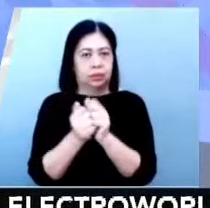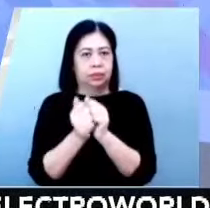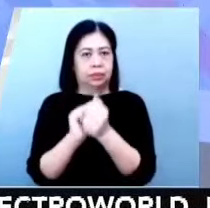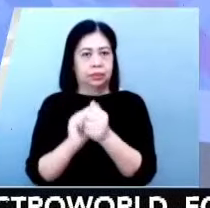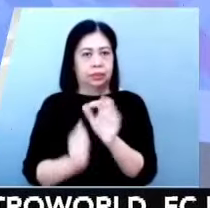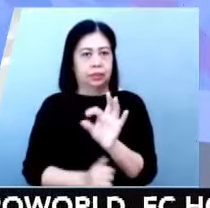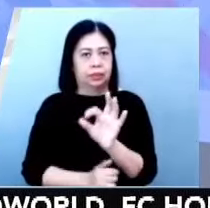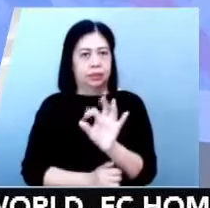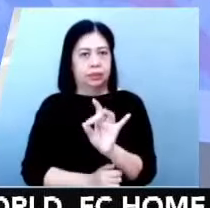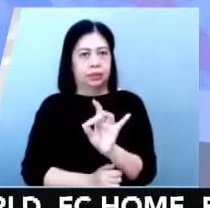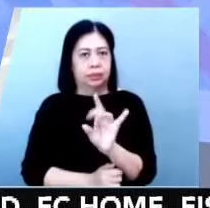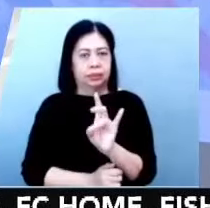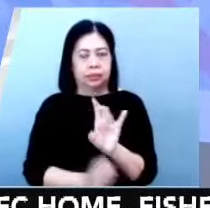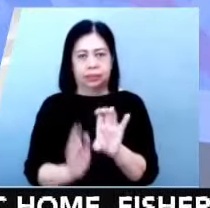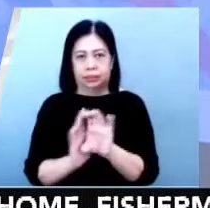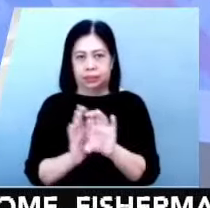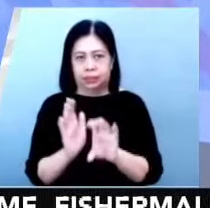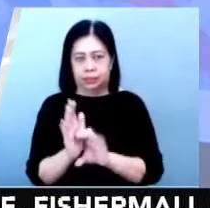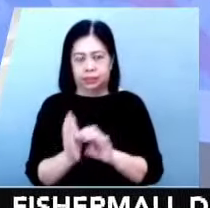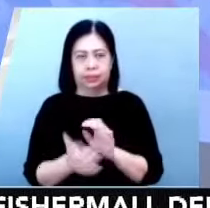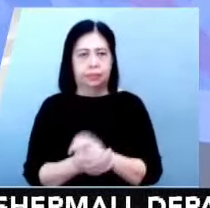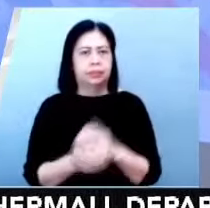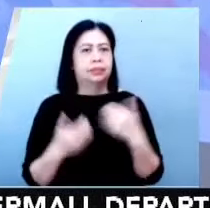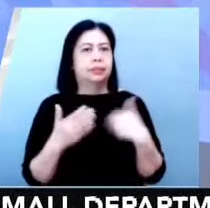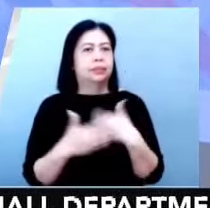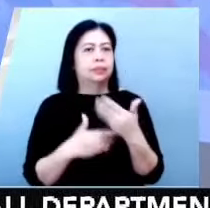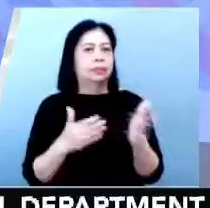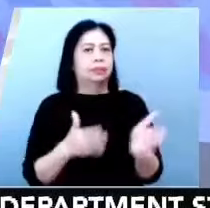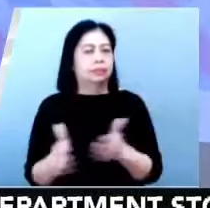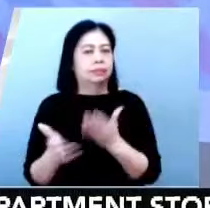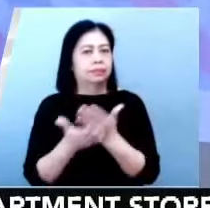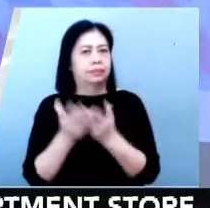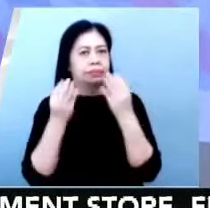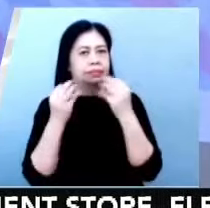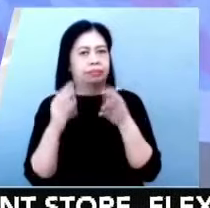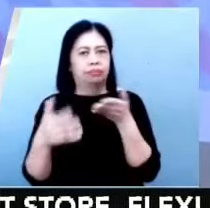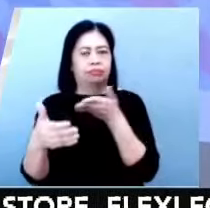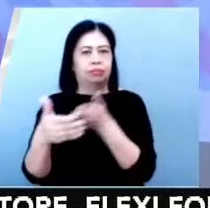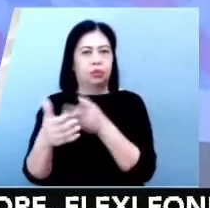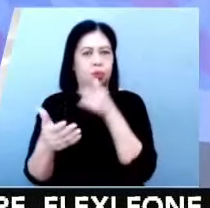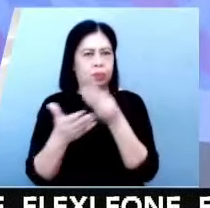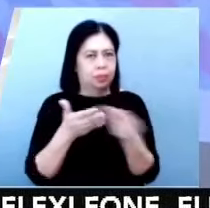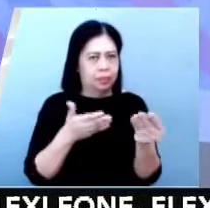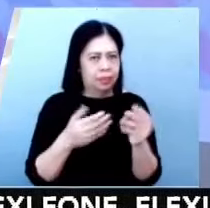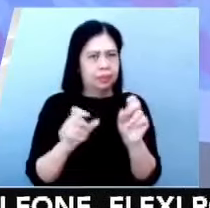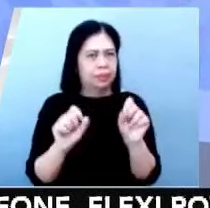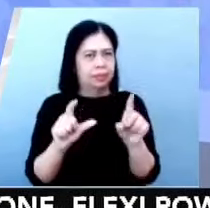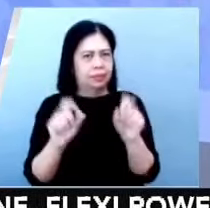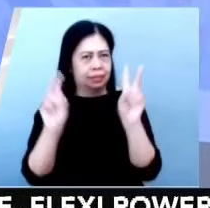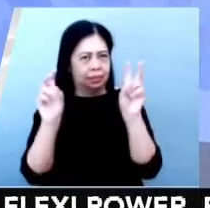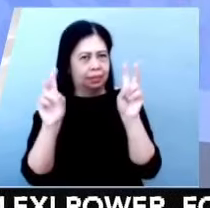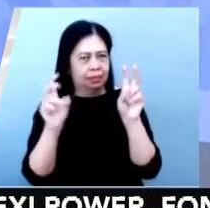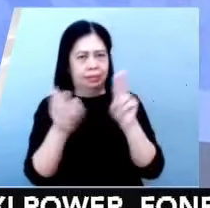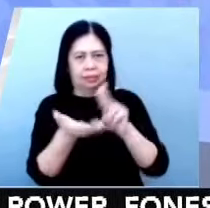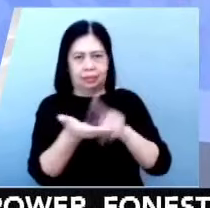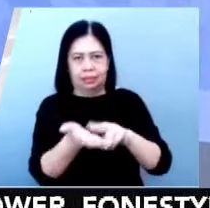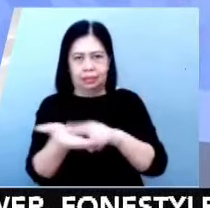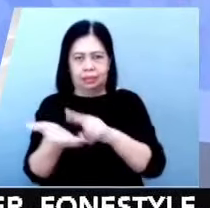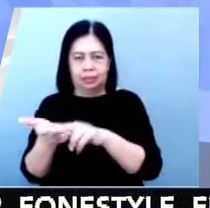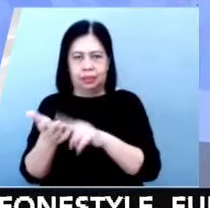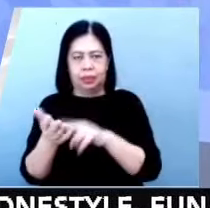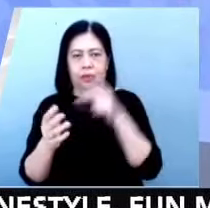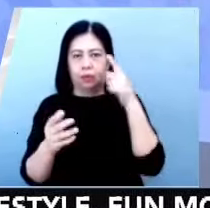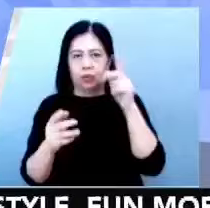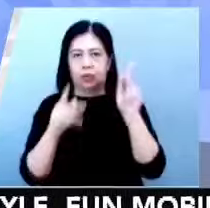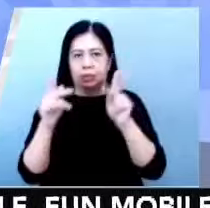1987 Constitution. May plano naman ng ilang alkalde na kasuhan ng mga bumili at nagbenta umano ng pirma para sa People's Initiative.